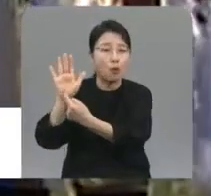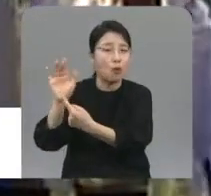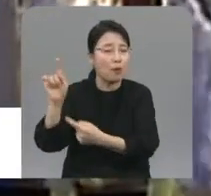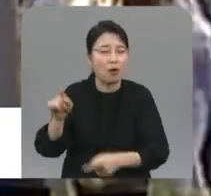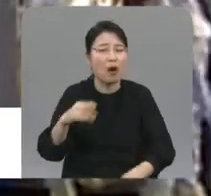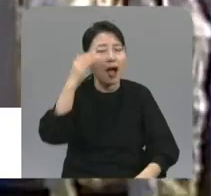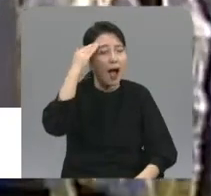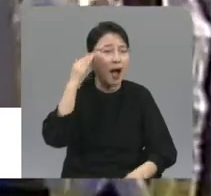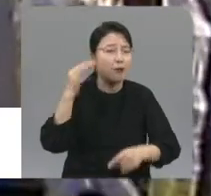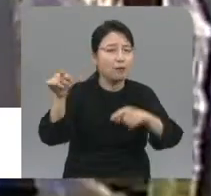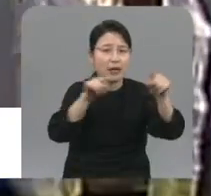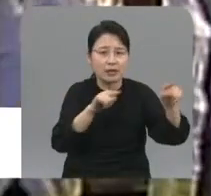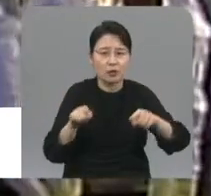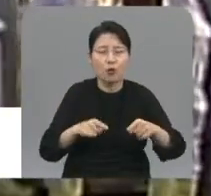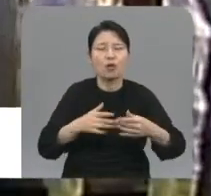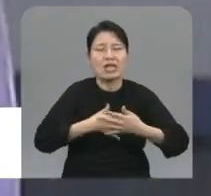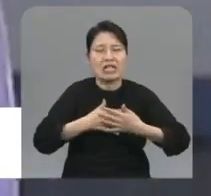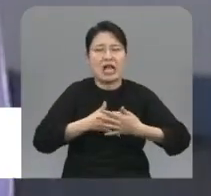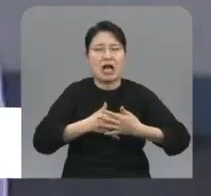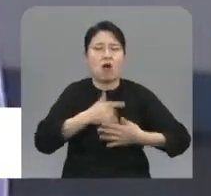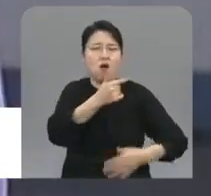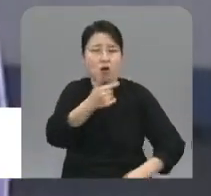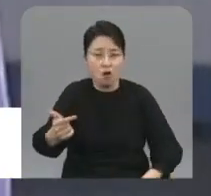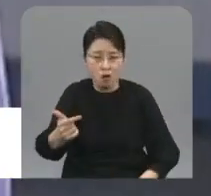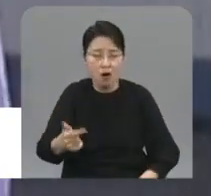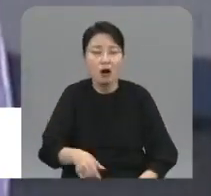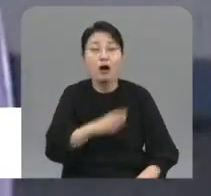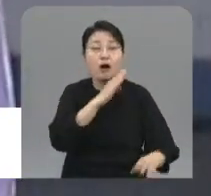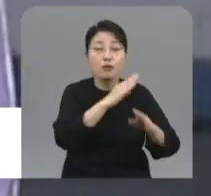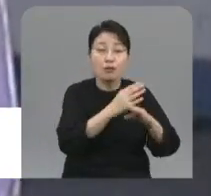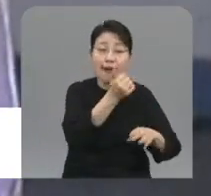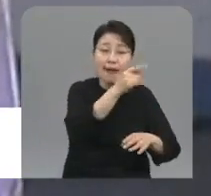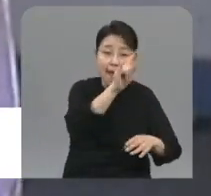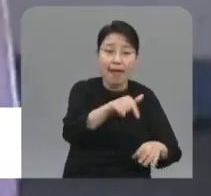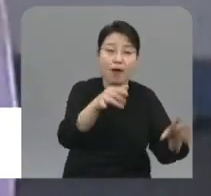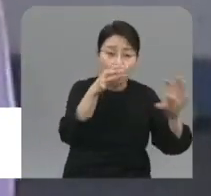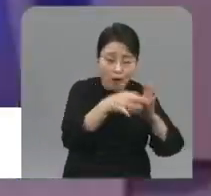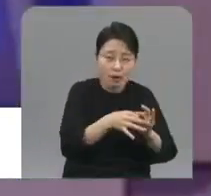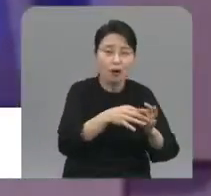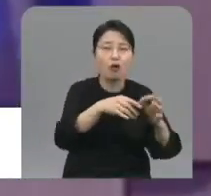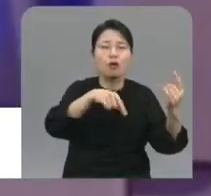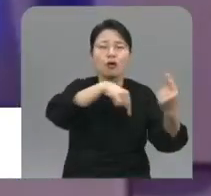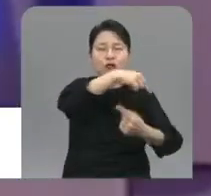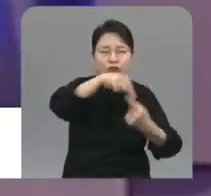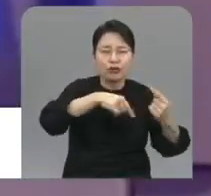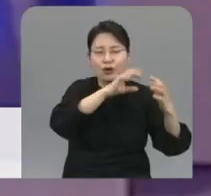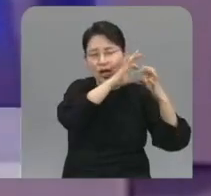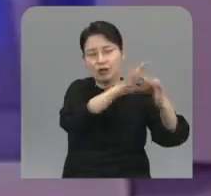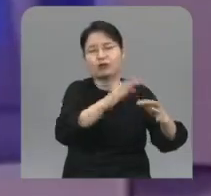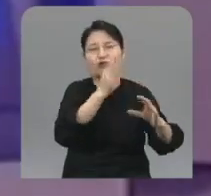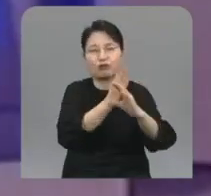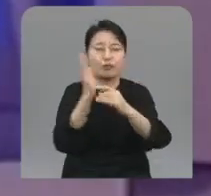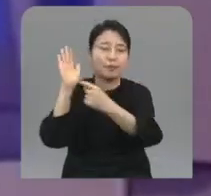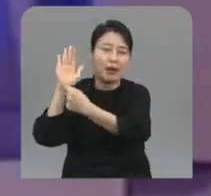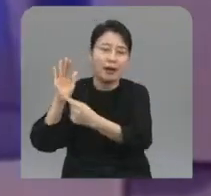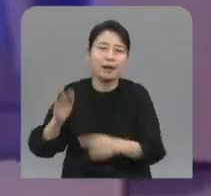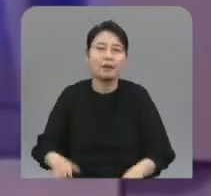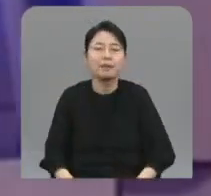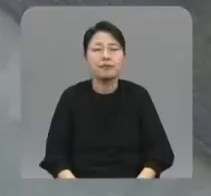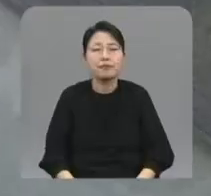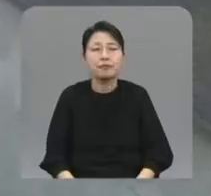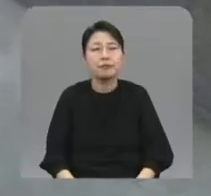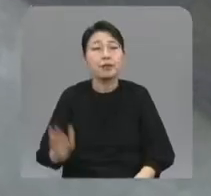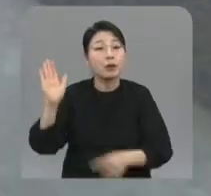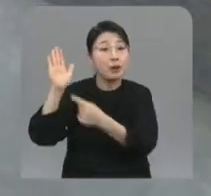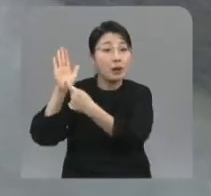kopita sanksi Korea Utara di bawah Dewan Keamanan PBB menganalisis pada hari Rabu 5 April waktu setempat bahwa Korea Utara belum